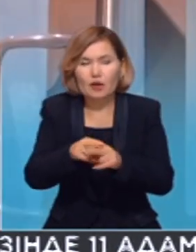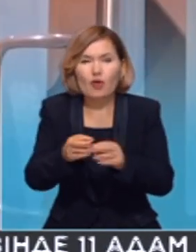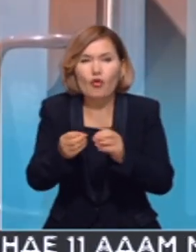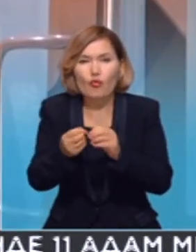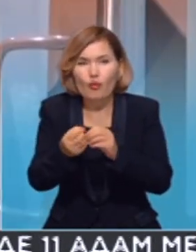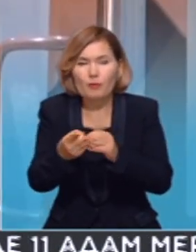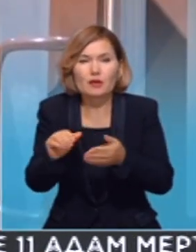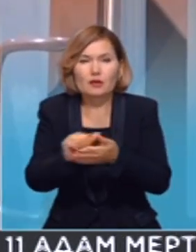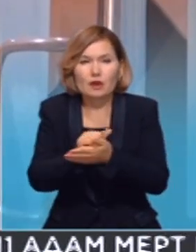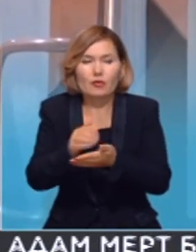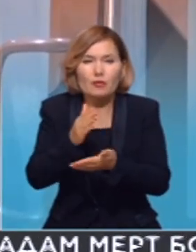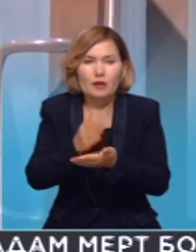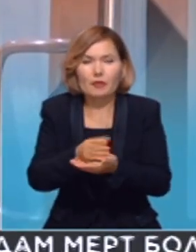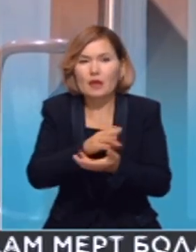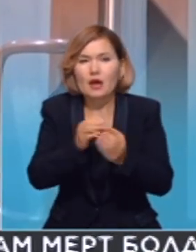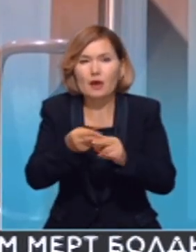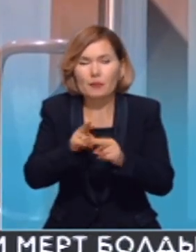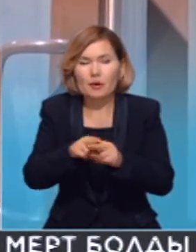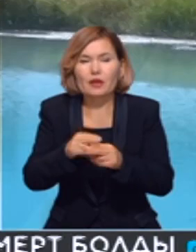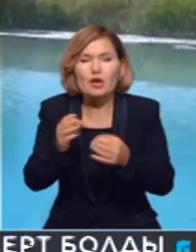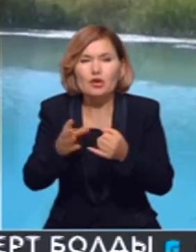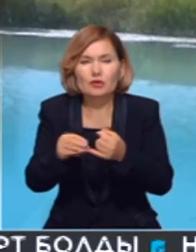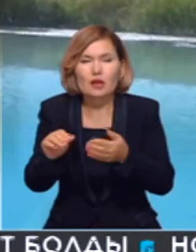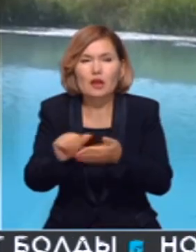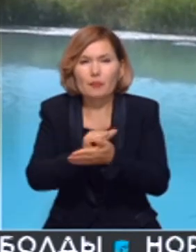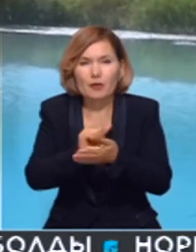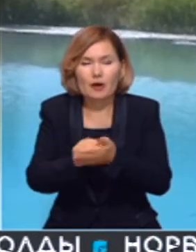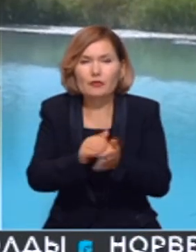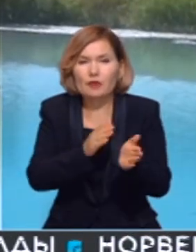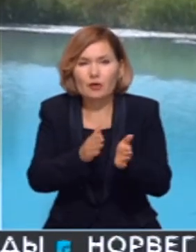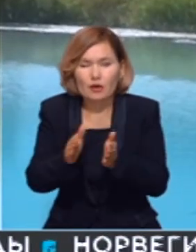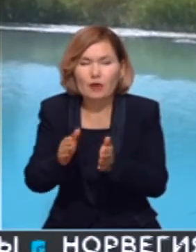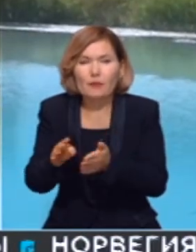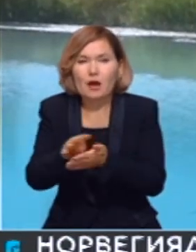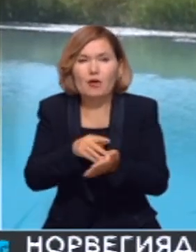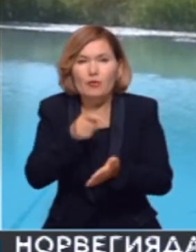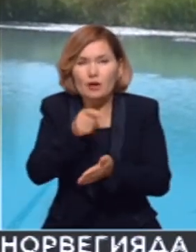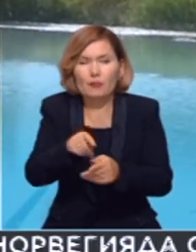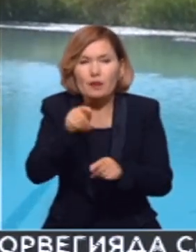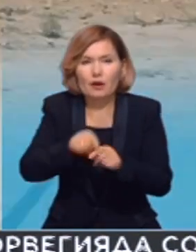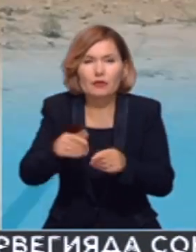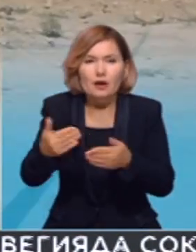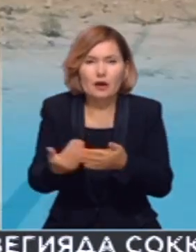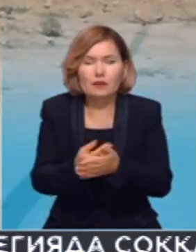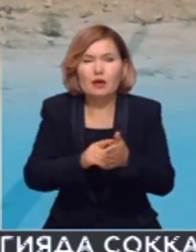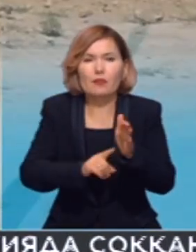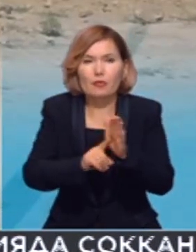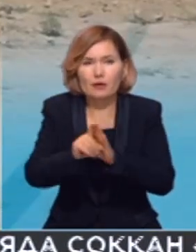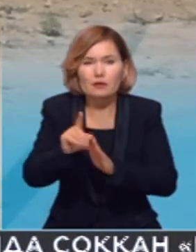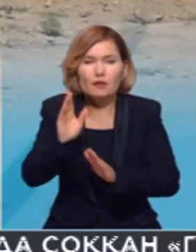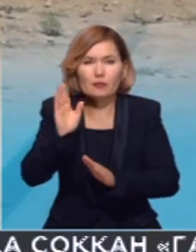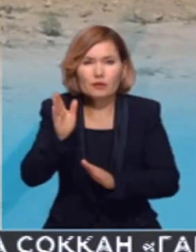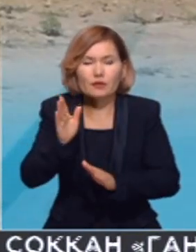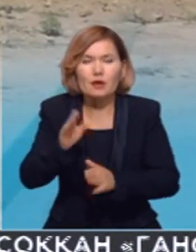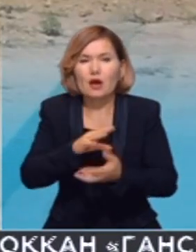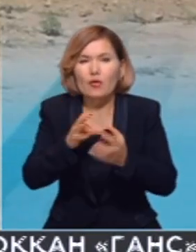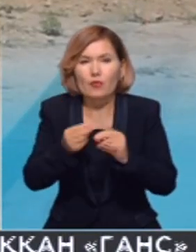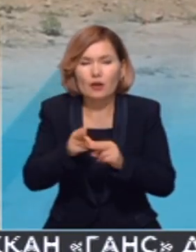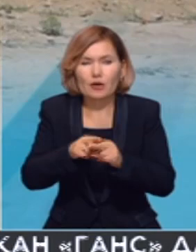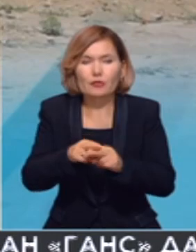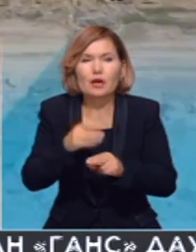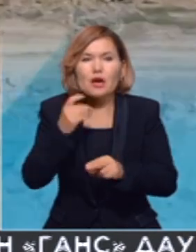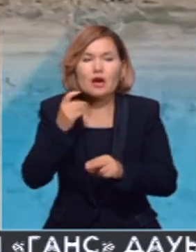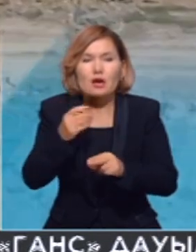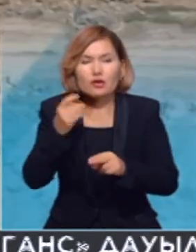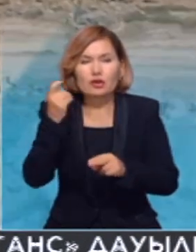алмадық. Дегенмен инспекция өкілдері жер актілерін түгендеп, тұрғындар арызданса тексеруді қайта бастаймыз деп отыр. Ал оған дейін